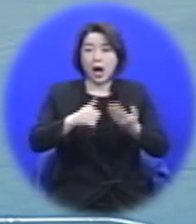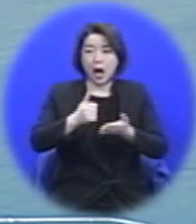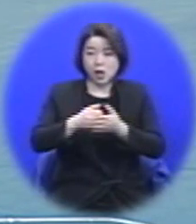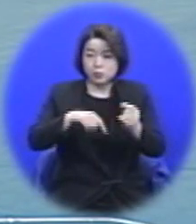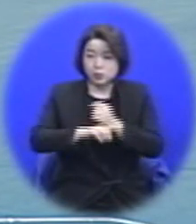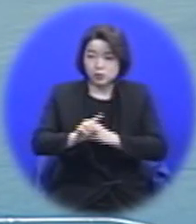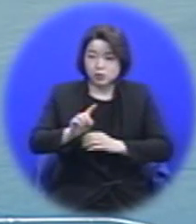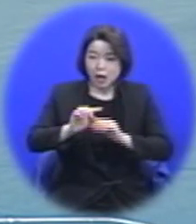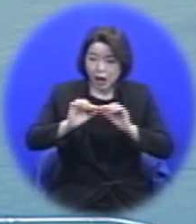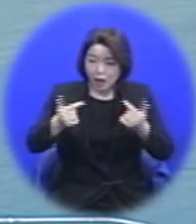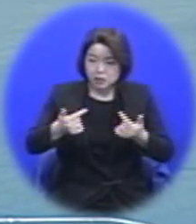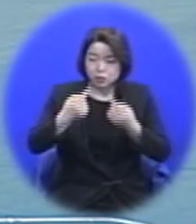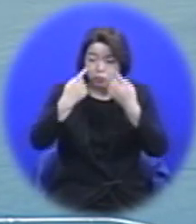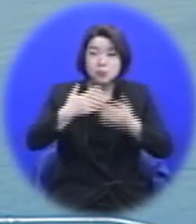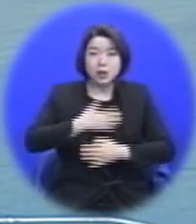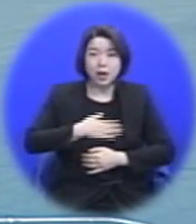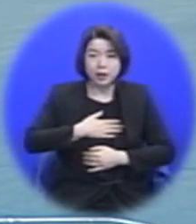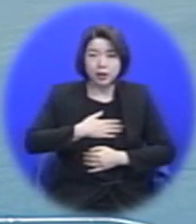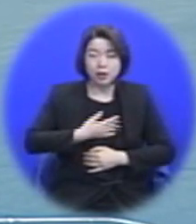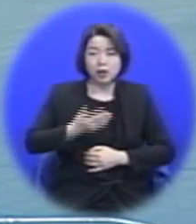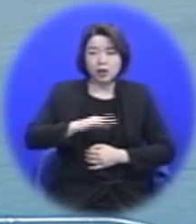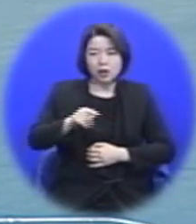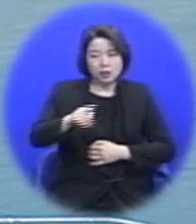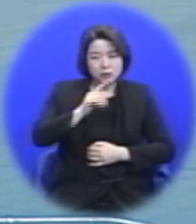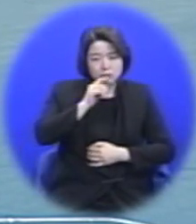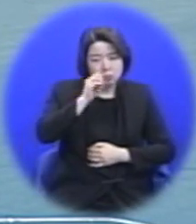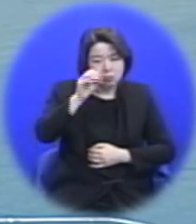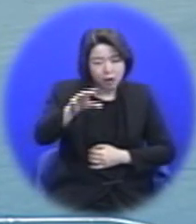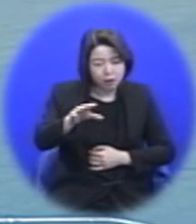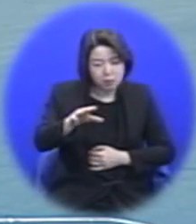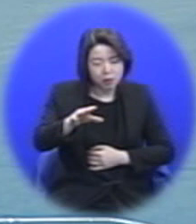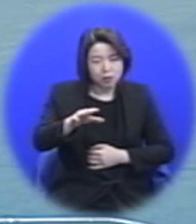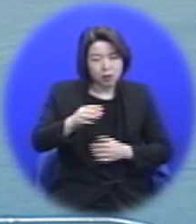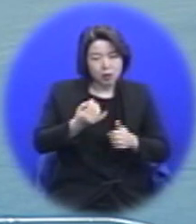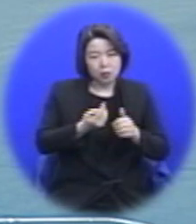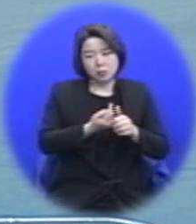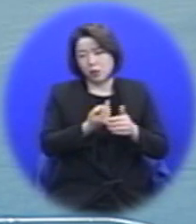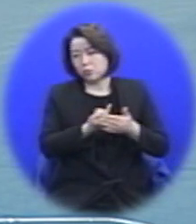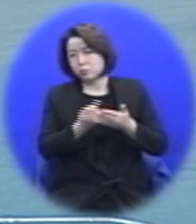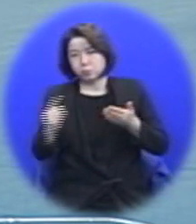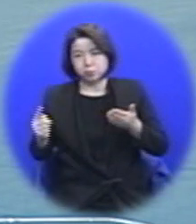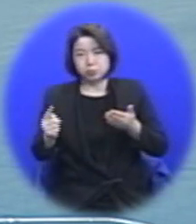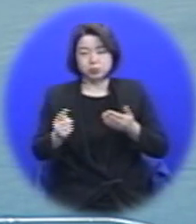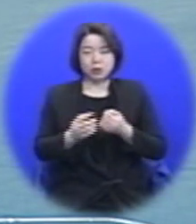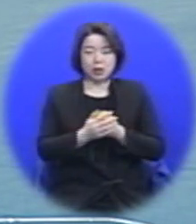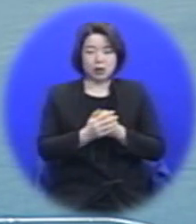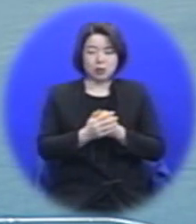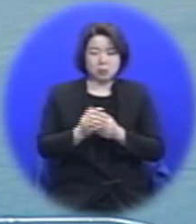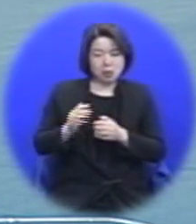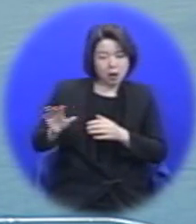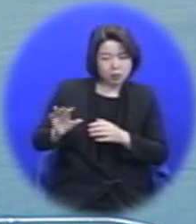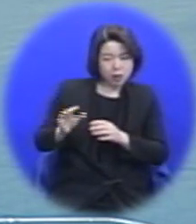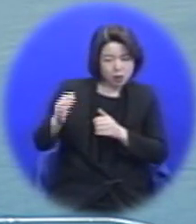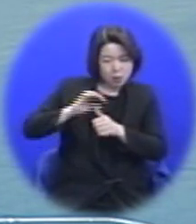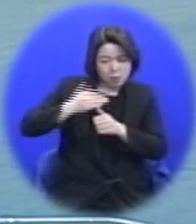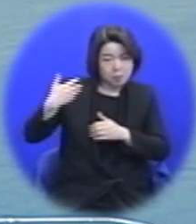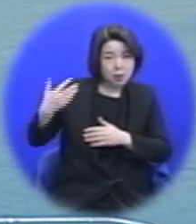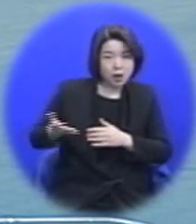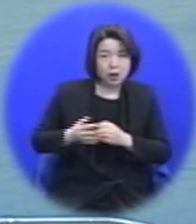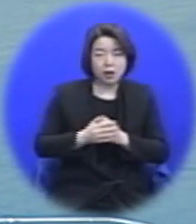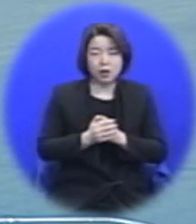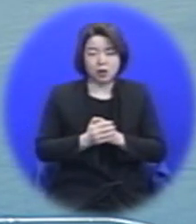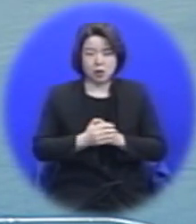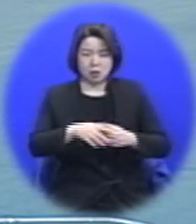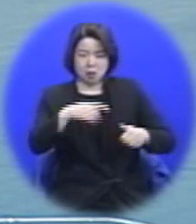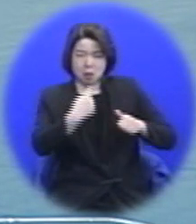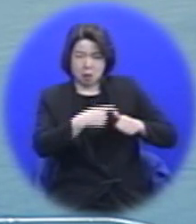분명히 알면서도 그 말을 하면은 왕따 당할까 봐, 따돌림 당할까 봐, 비난을 당할까